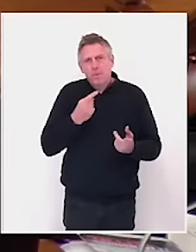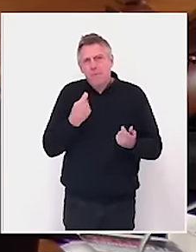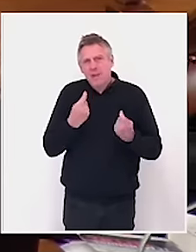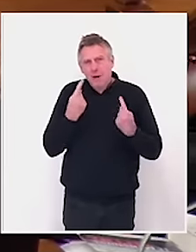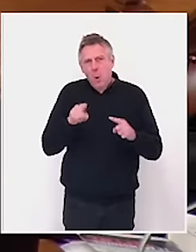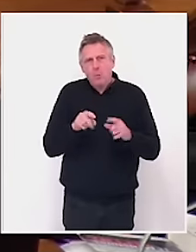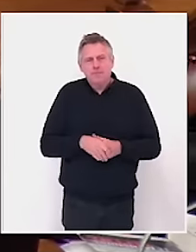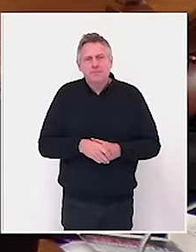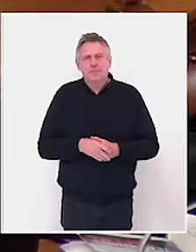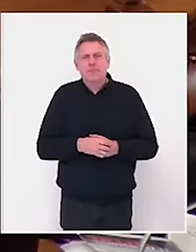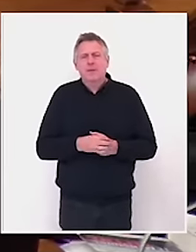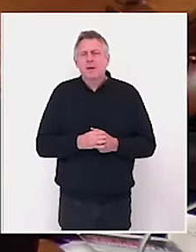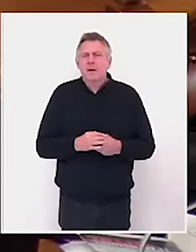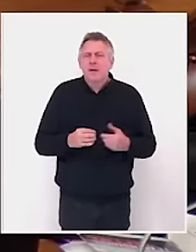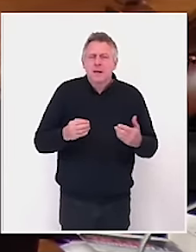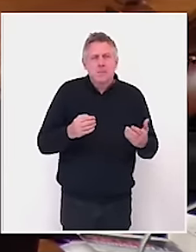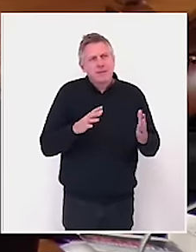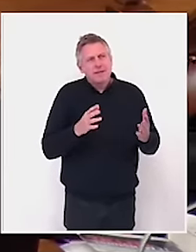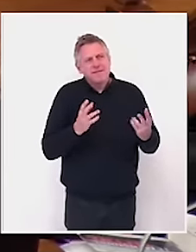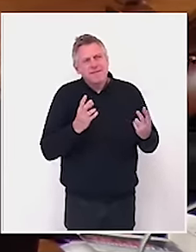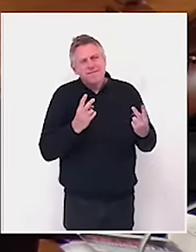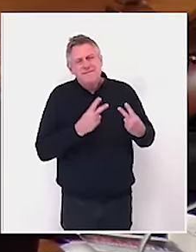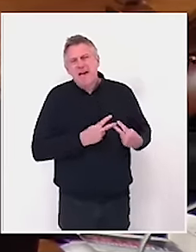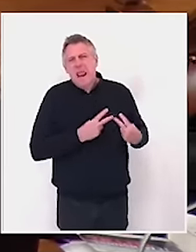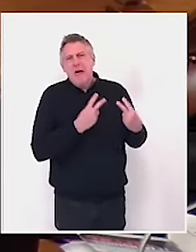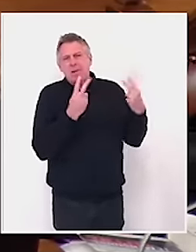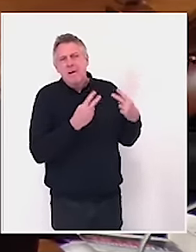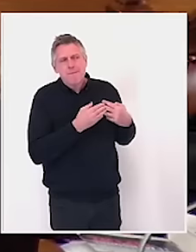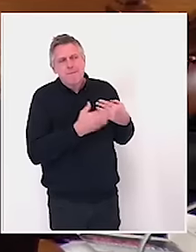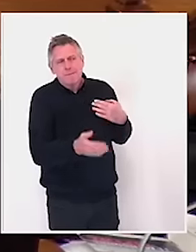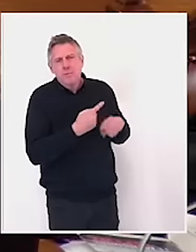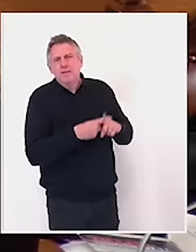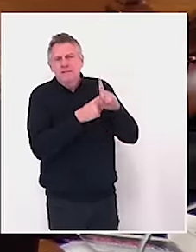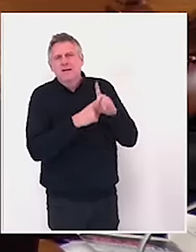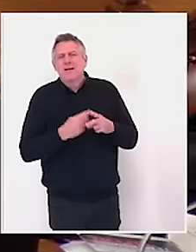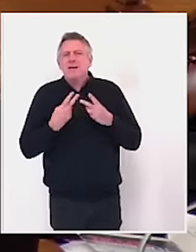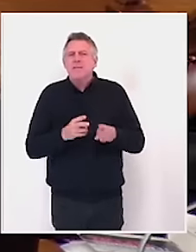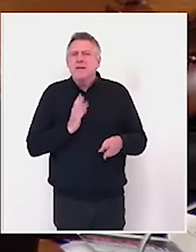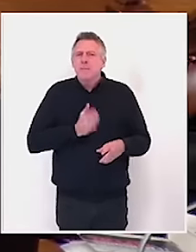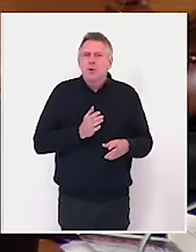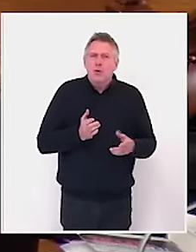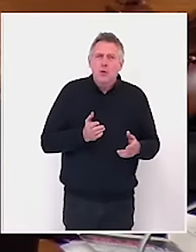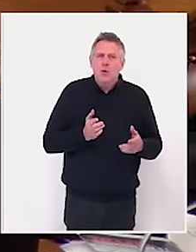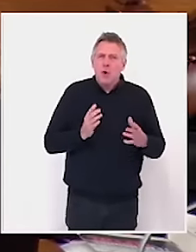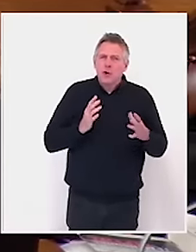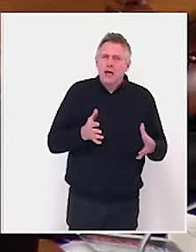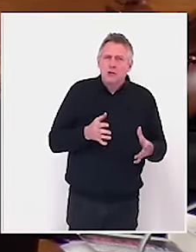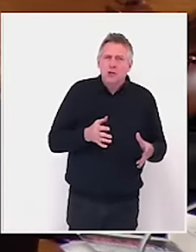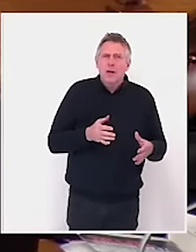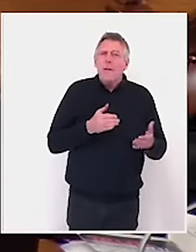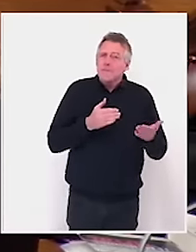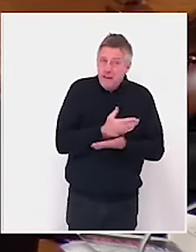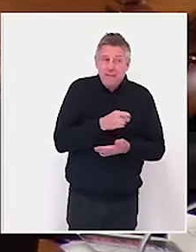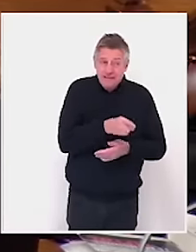être valable si derrière, il y avait de la part de la ville de Bordeaux un engagement à recruter les jeunes qui passent par le